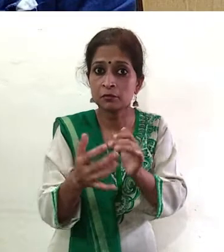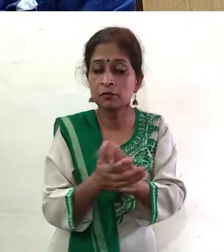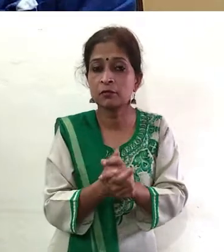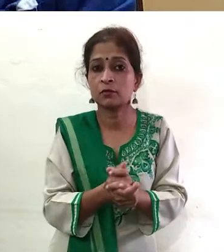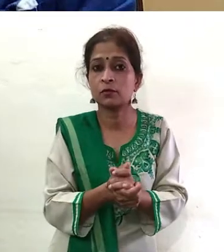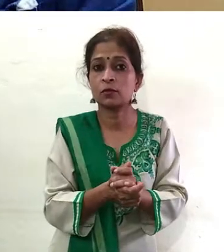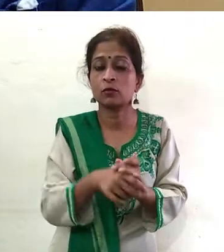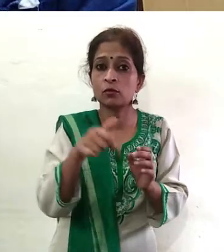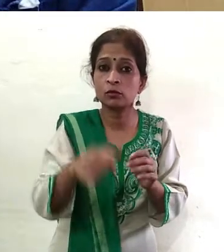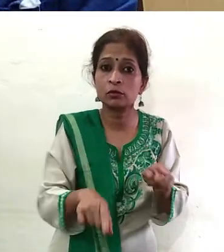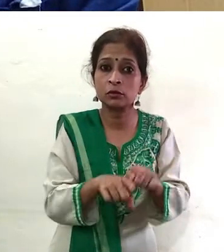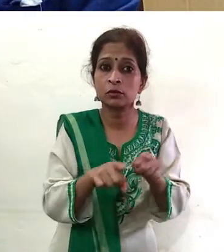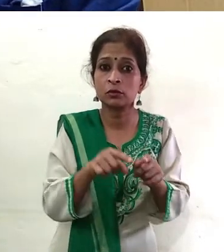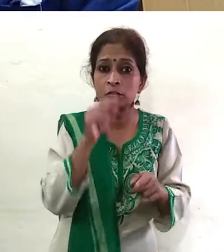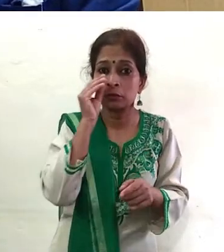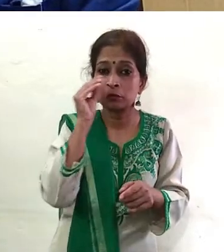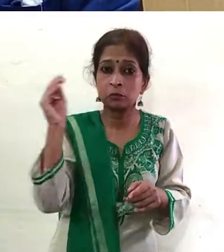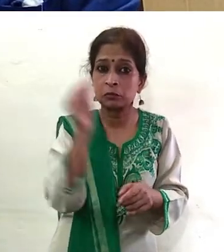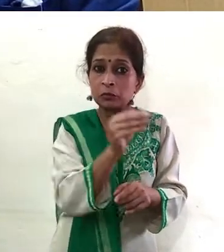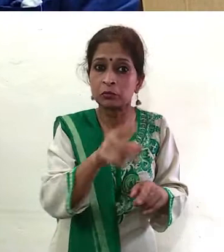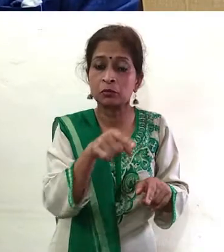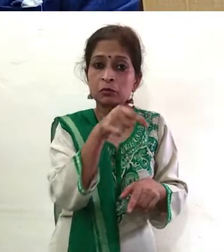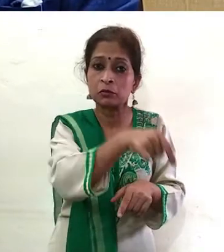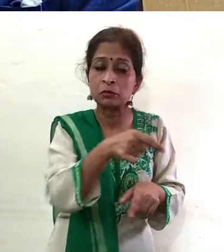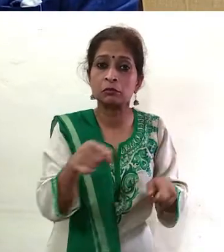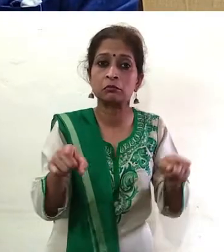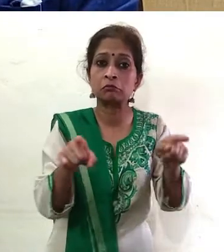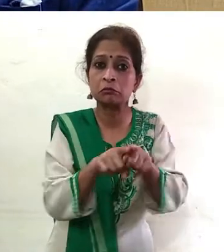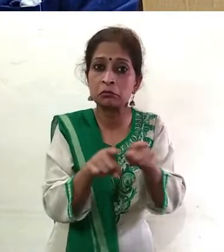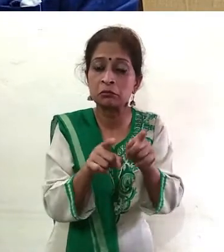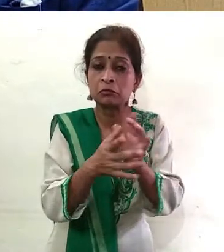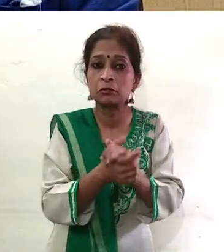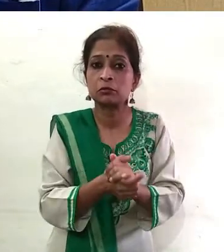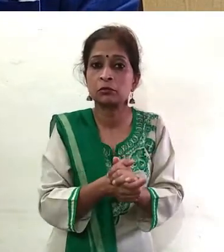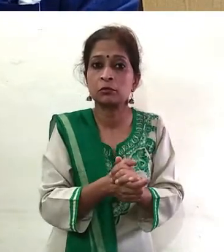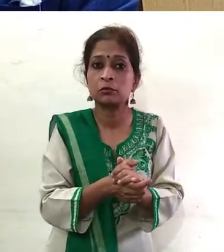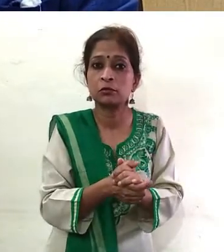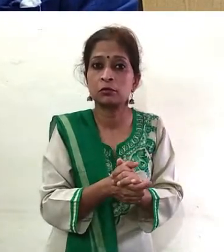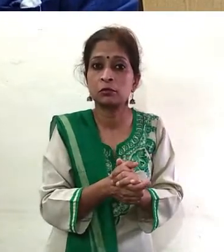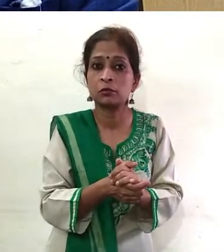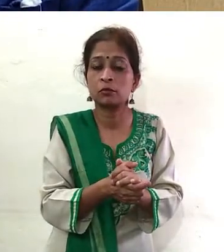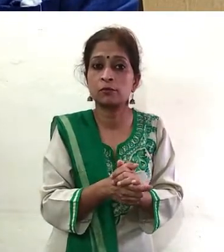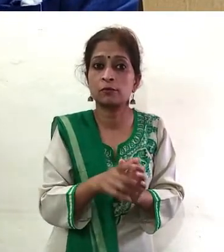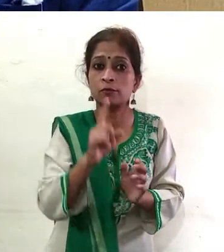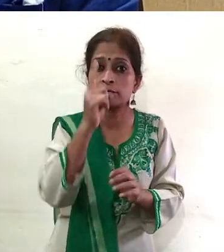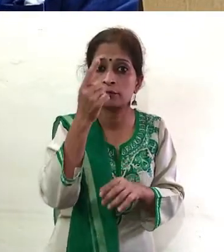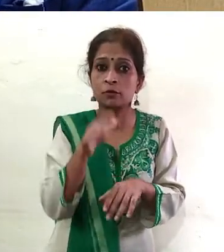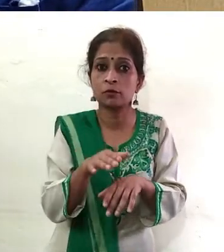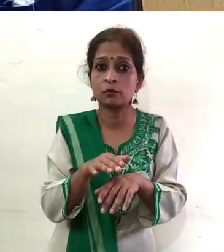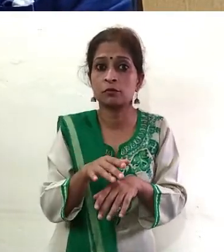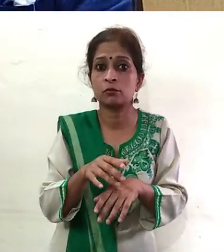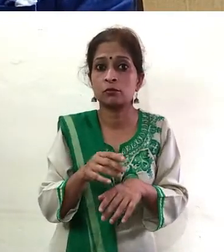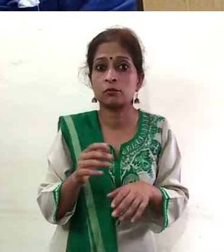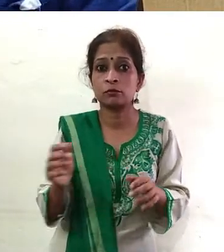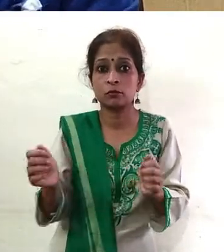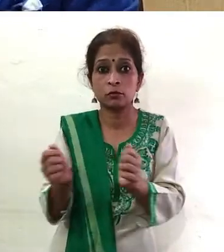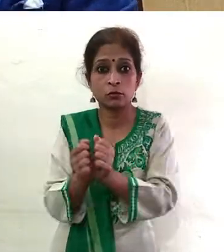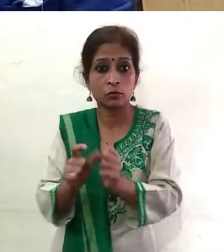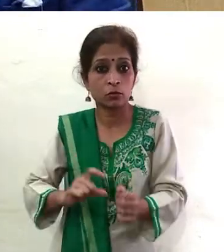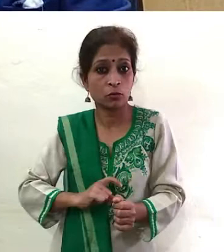अपने इस अपमान का बदला लेने के लिए कि पहले तो भरोसा जीता और फिर